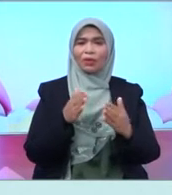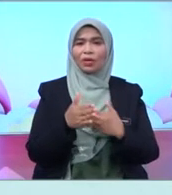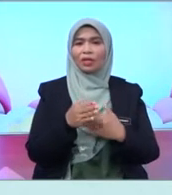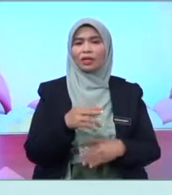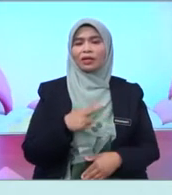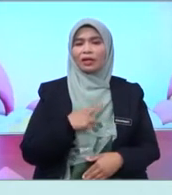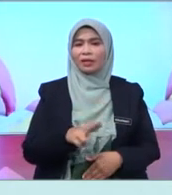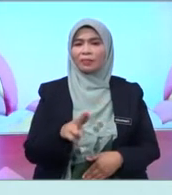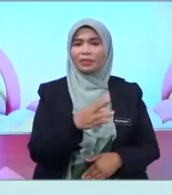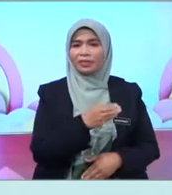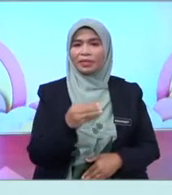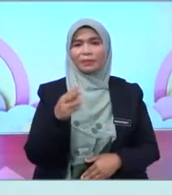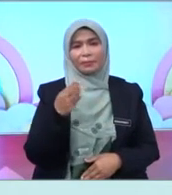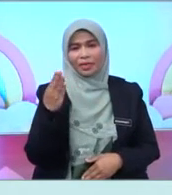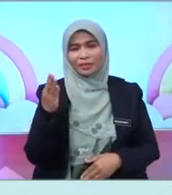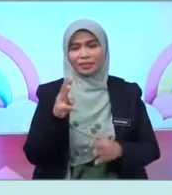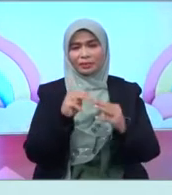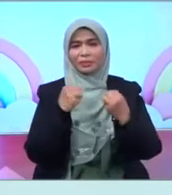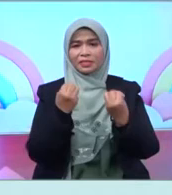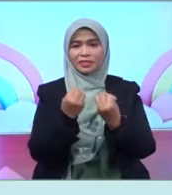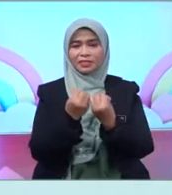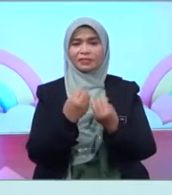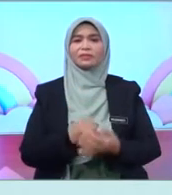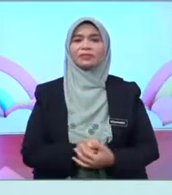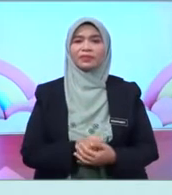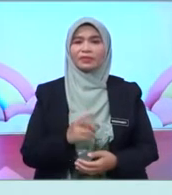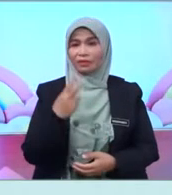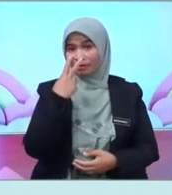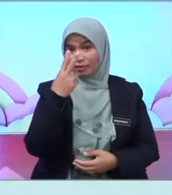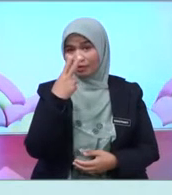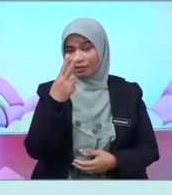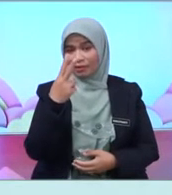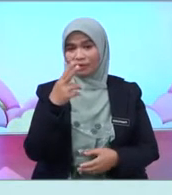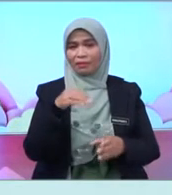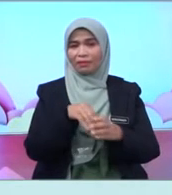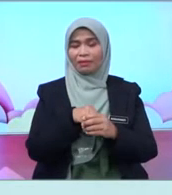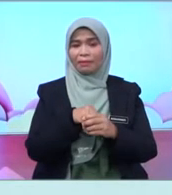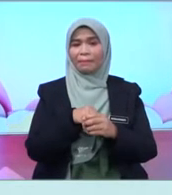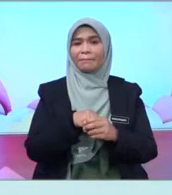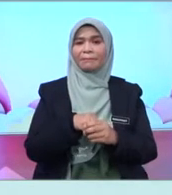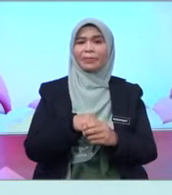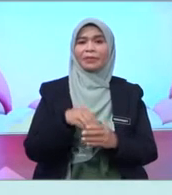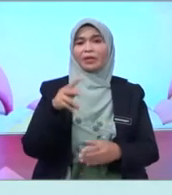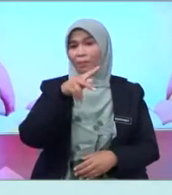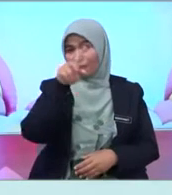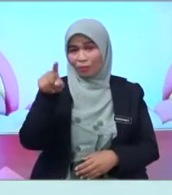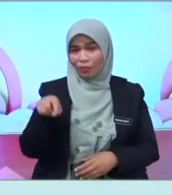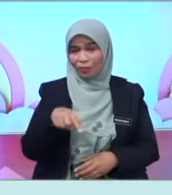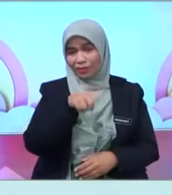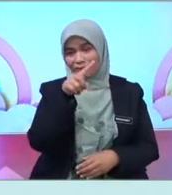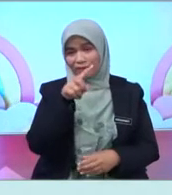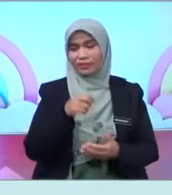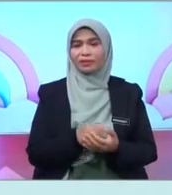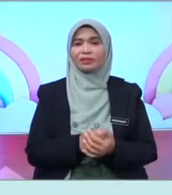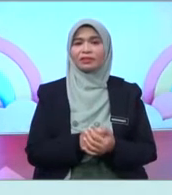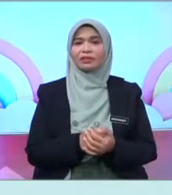masyarakat nah oke boleh kita lihat Paddle luaran bulat thymectomy cara ini Oke buku rujukan